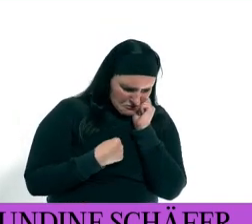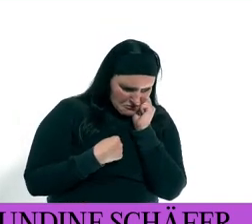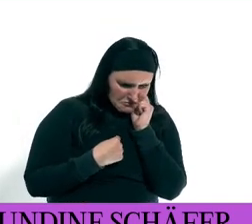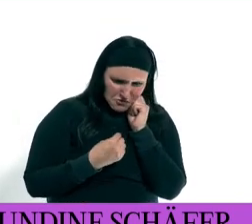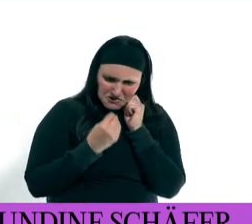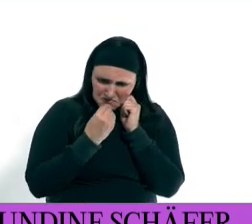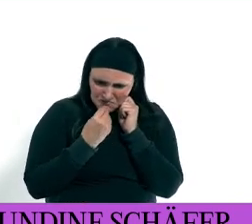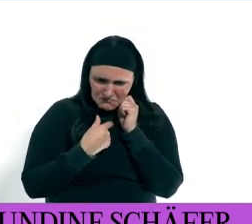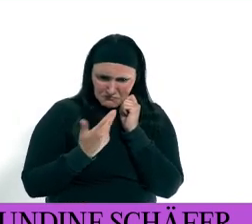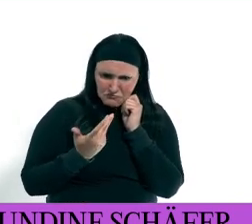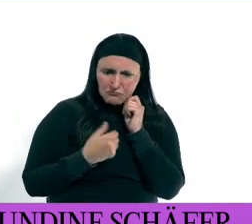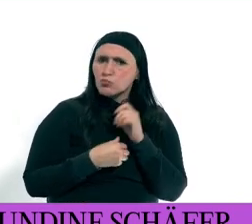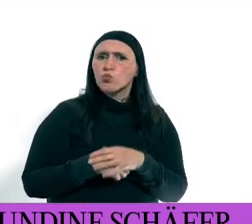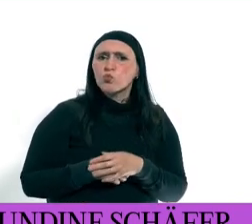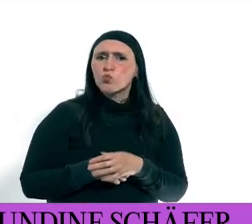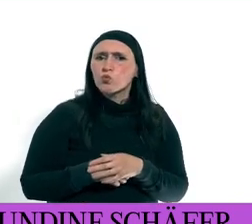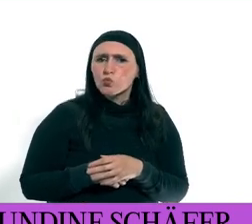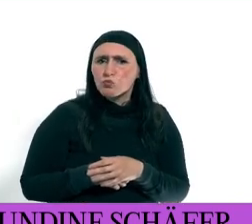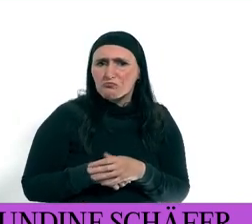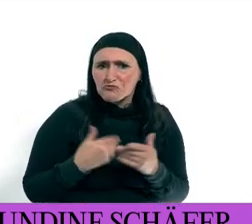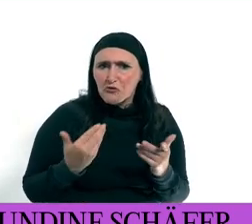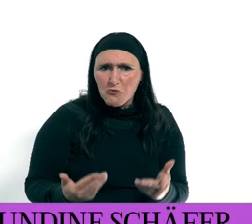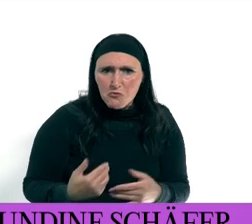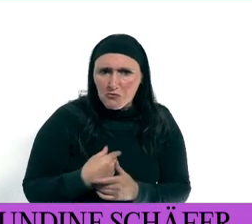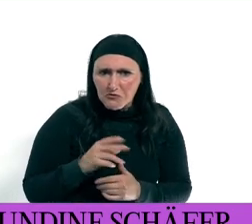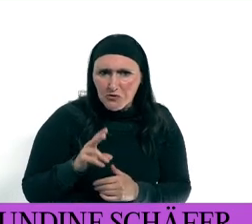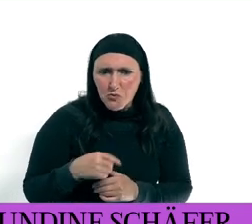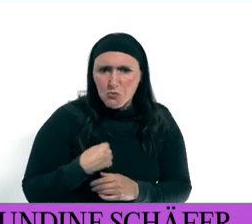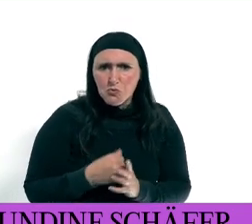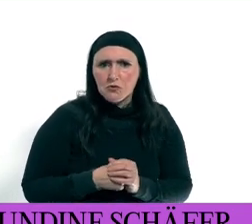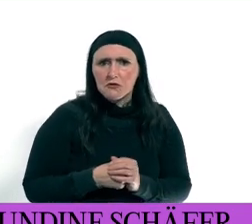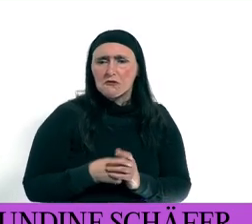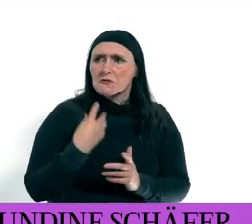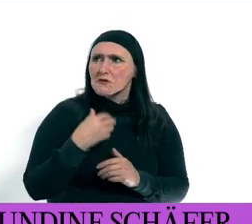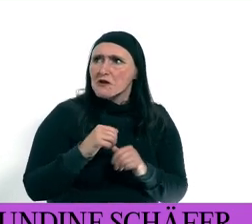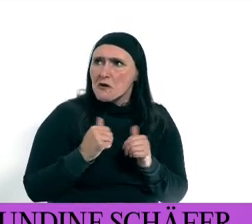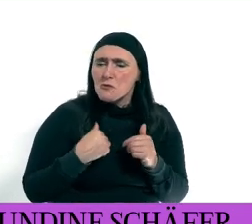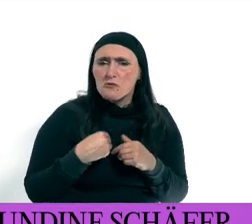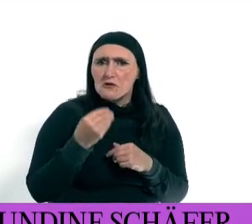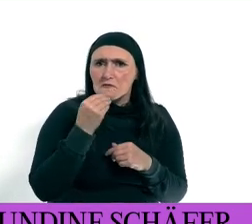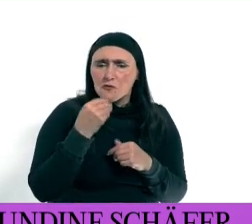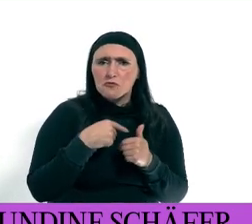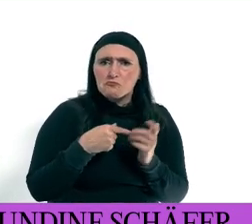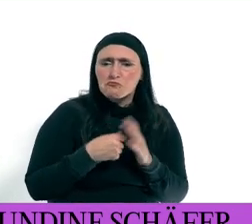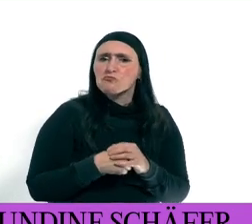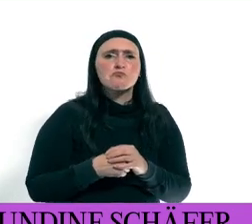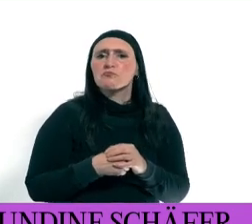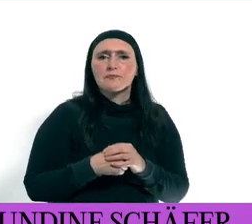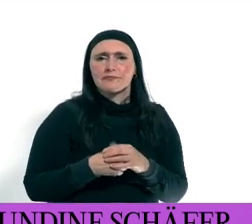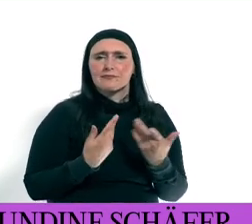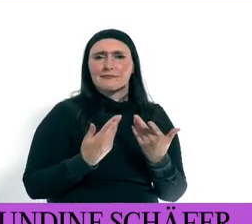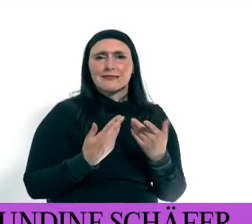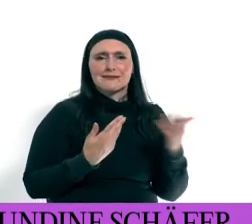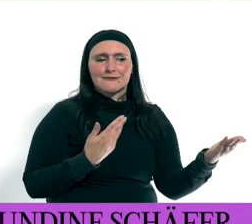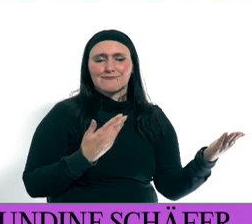Aber es ist auch ganz klar, wir sind natürlich privilegiert, denn wir müssen uns nicht Fragen stellen, wie komme ich an was zu essen?